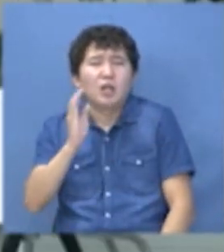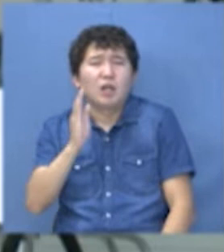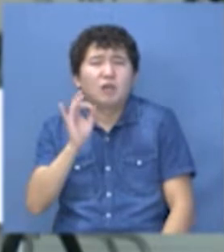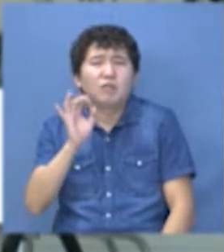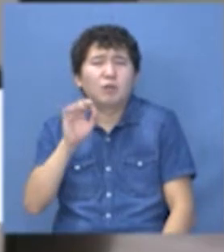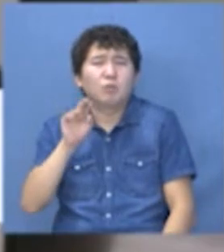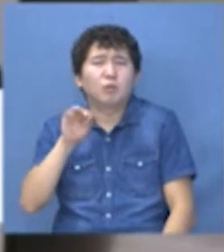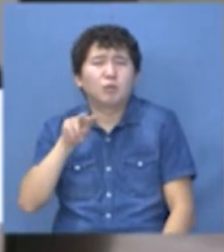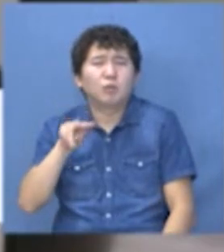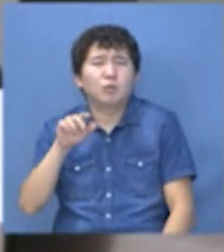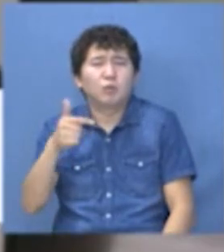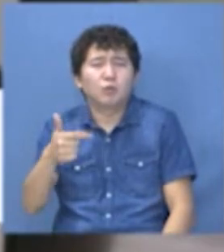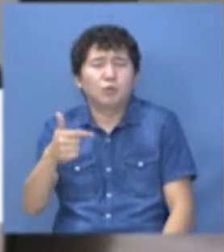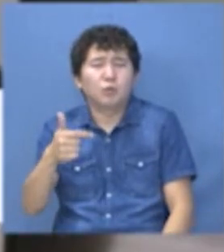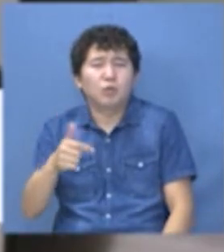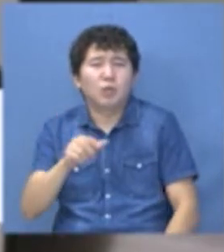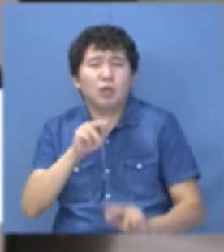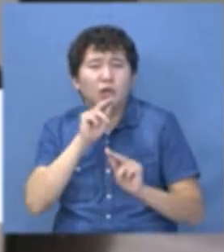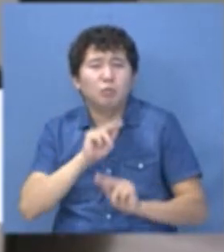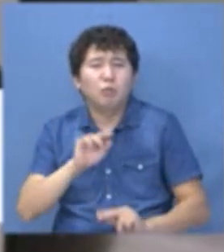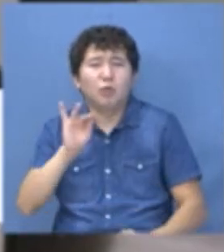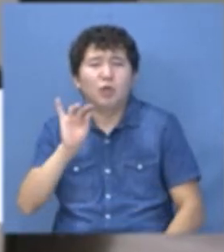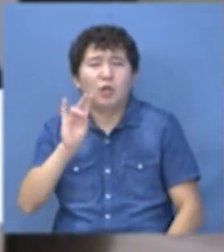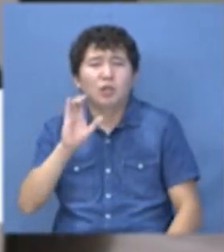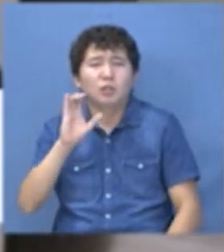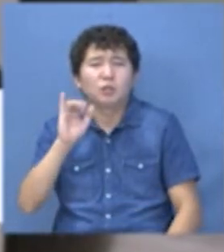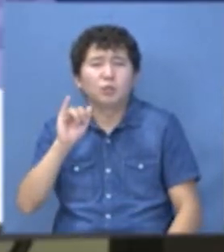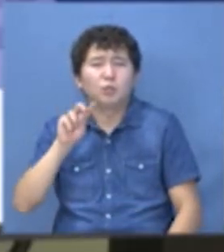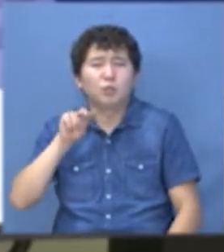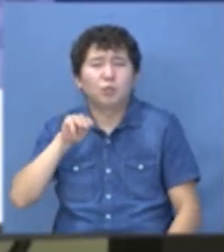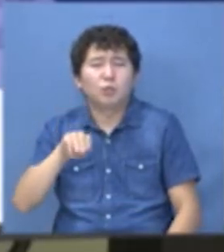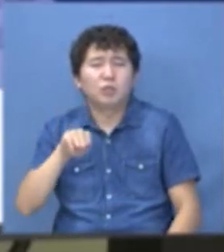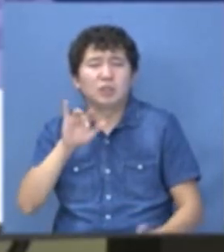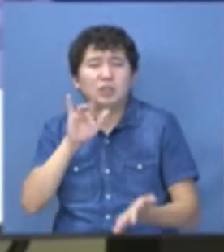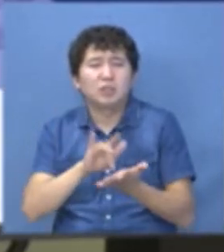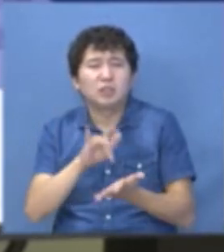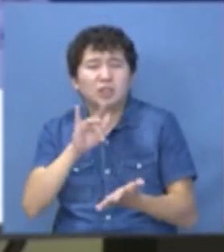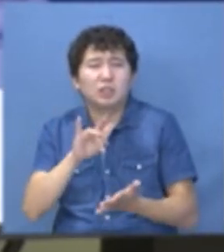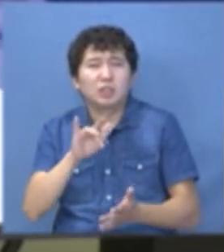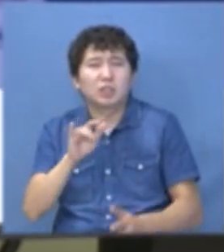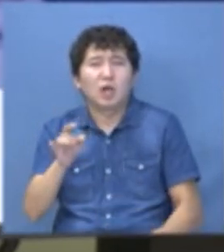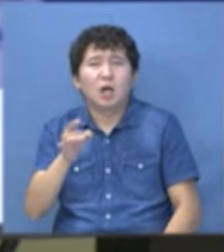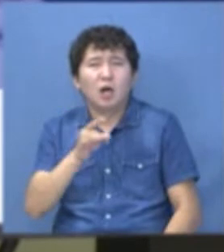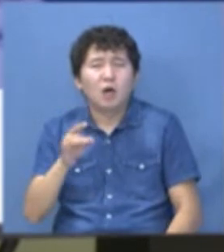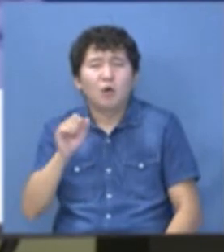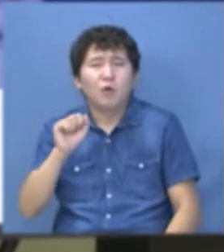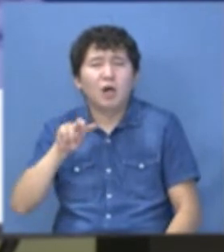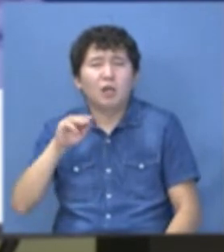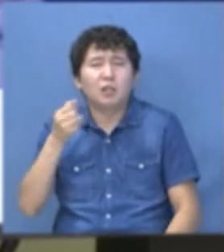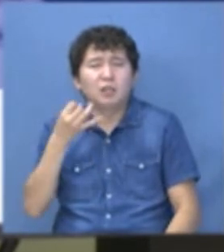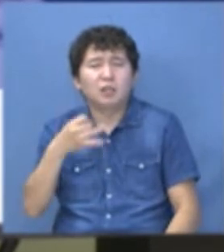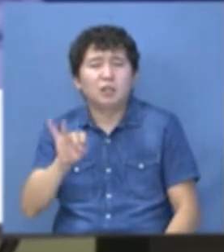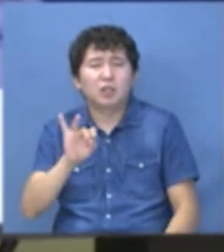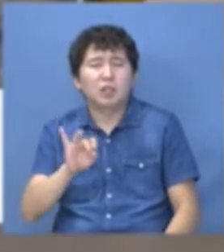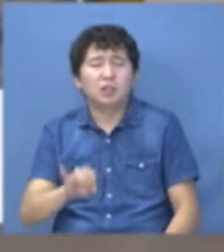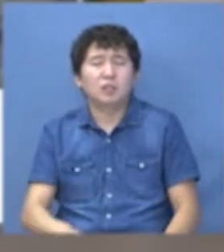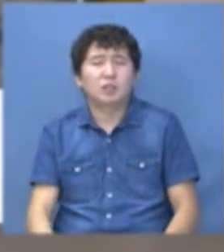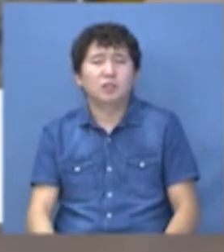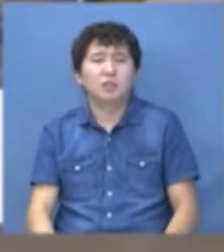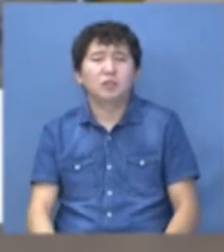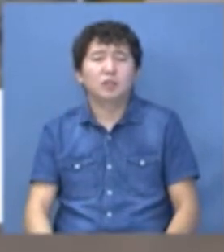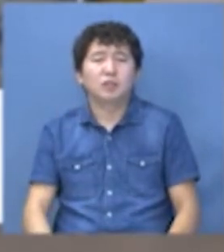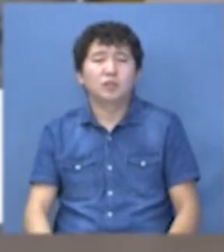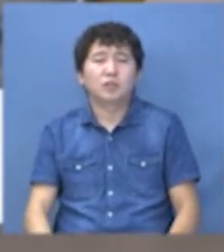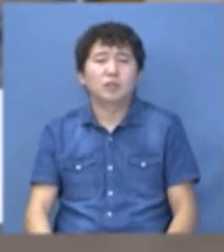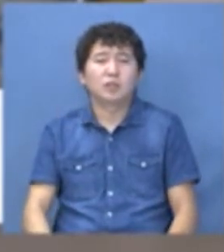несколько лет женщина работает в инсультном центре межрайонной больницы района Алтай. До нынешней должности она прошла нелегкий путь